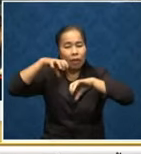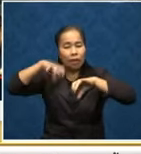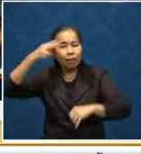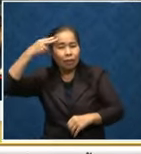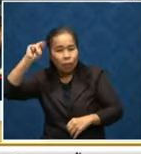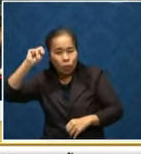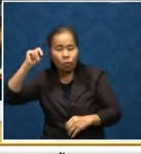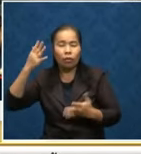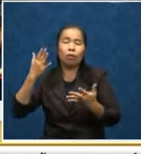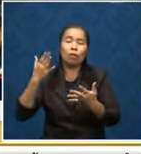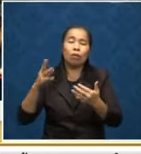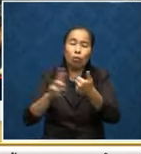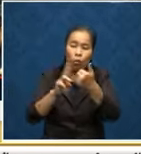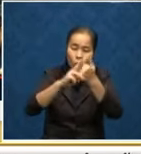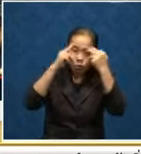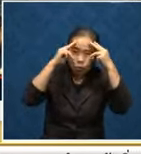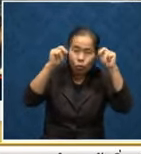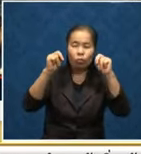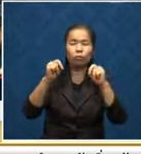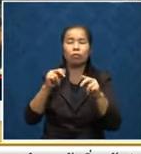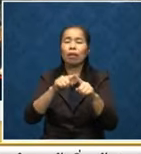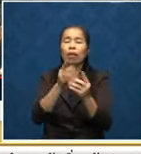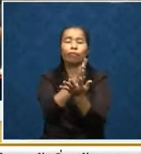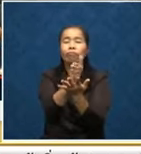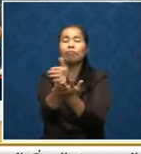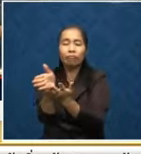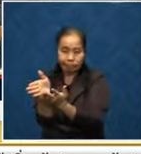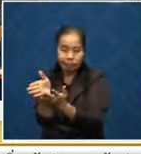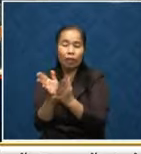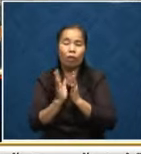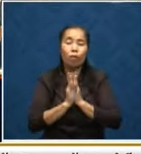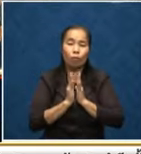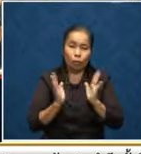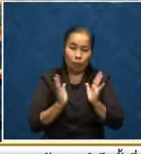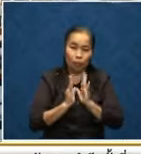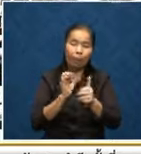นายกรัฐมนตรีรองนายกรัฐมนตรีแต่ละท่านด้วยครับขอบคุณครับท่านประธานครับ